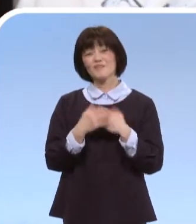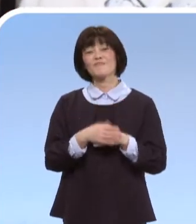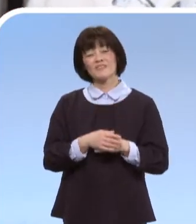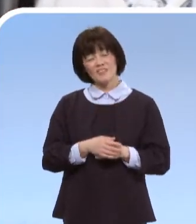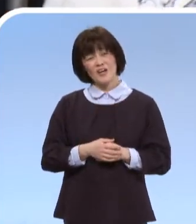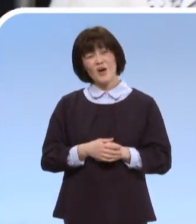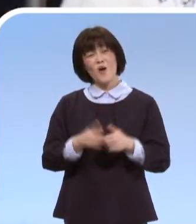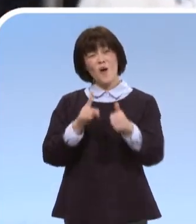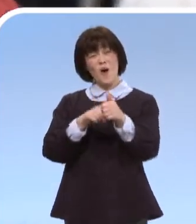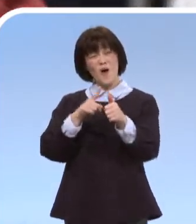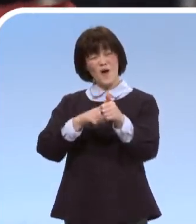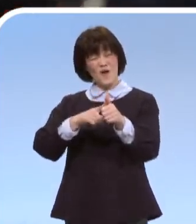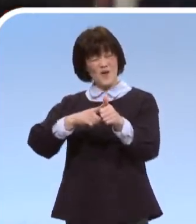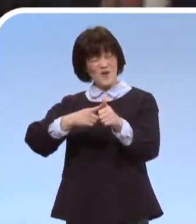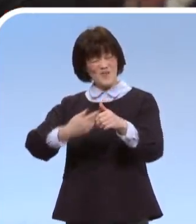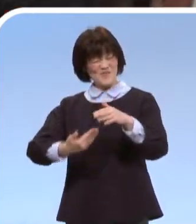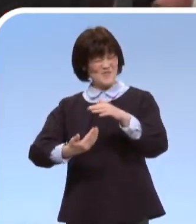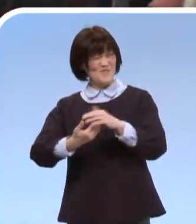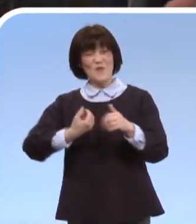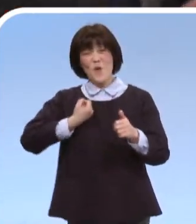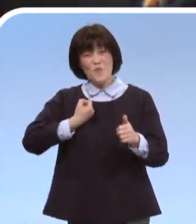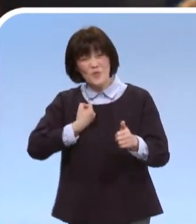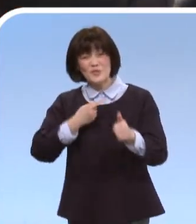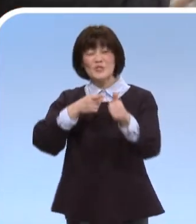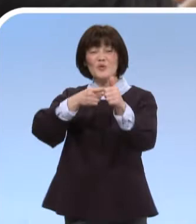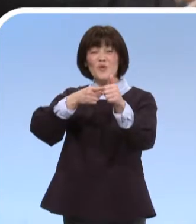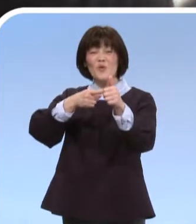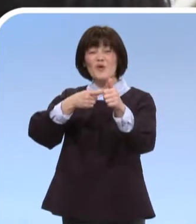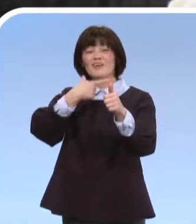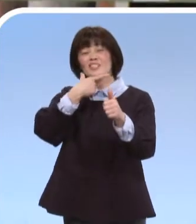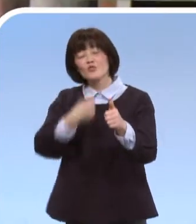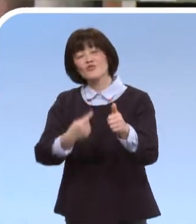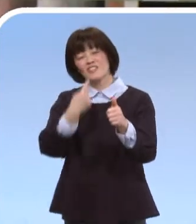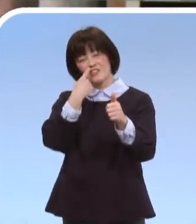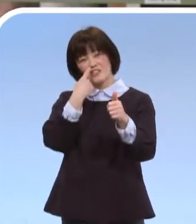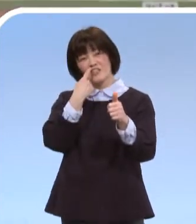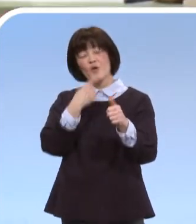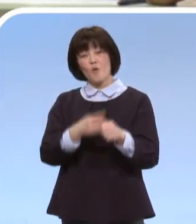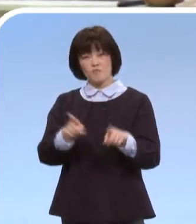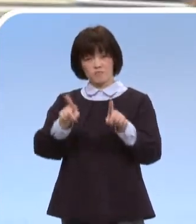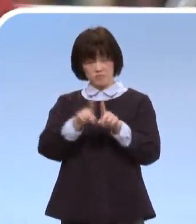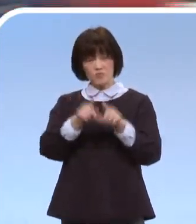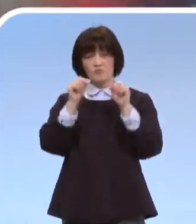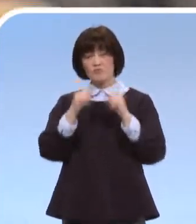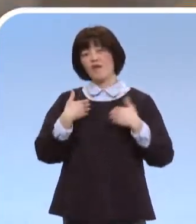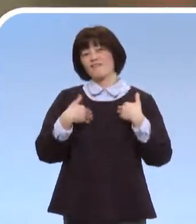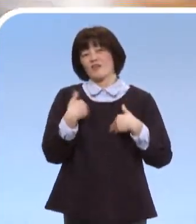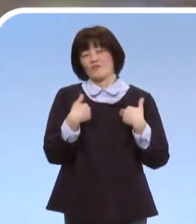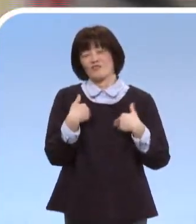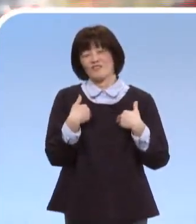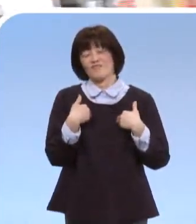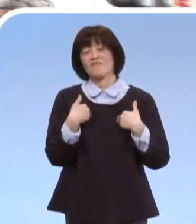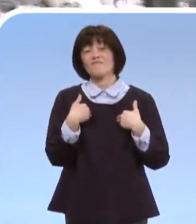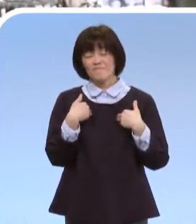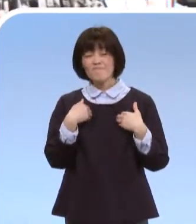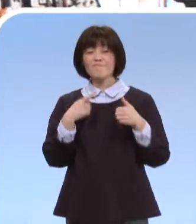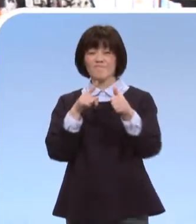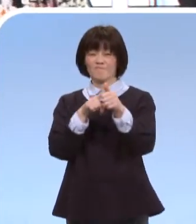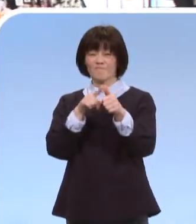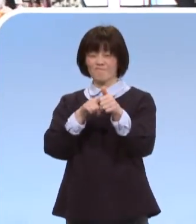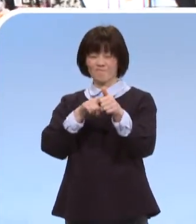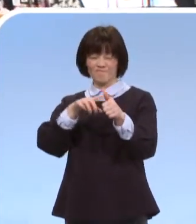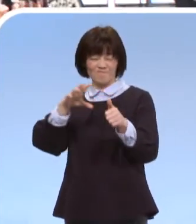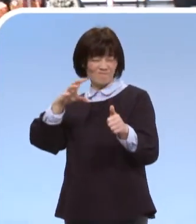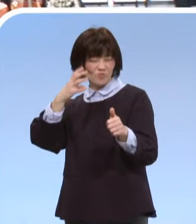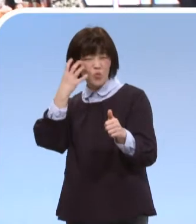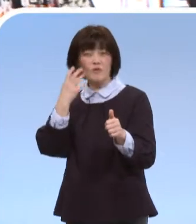んかこう、はい、めちゃめちゃおもろいんですよ。そこが好きです。ユーモアがある。僕から見たら、そこがや